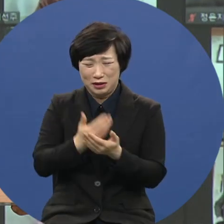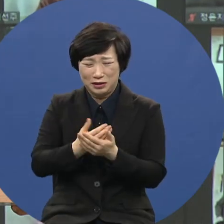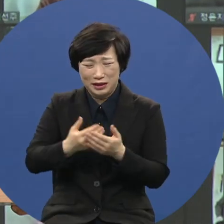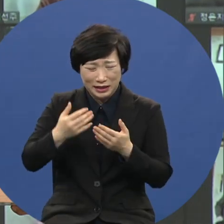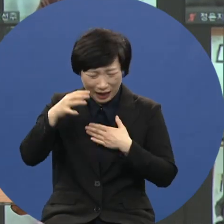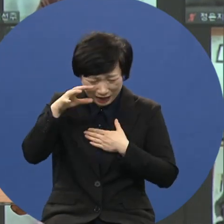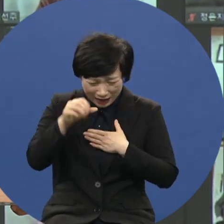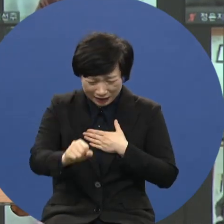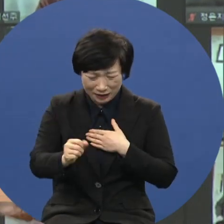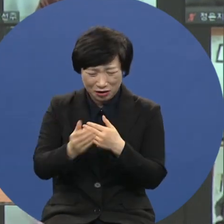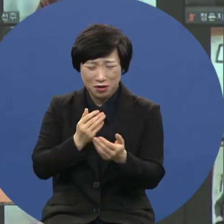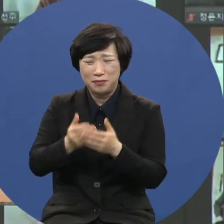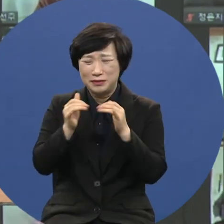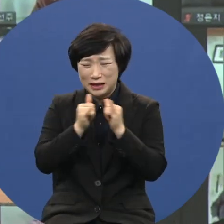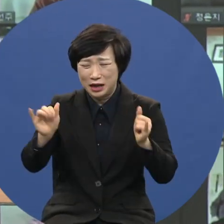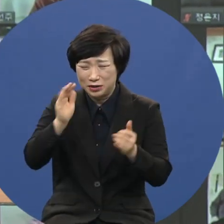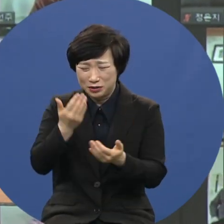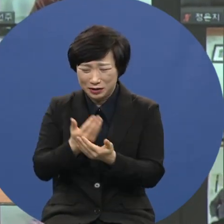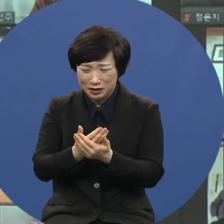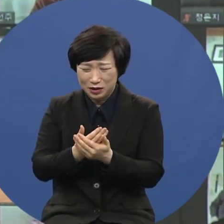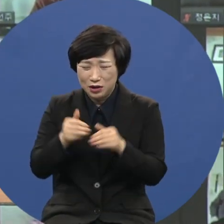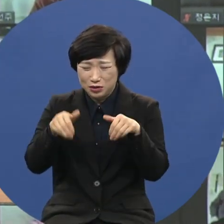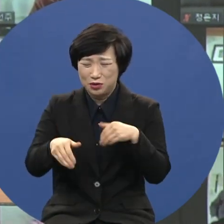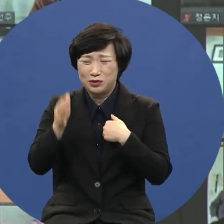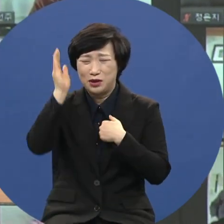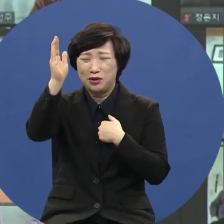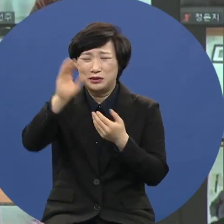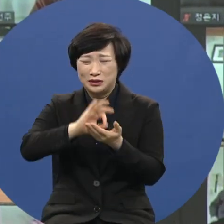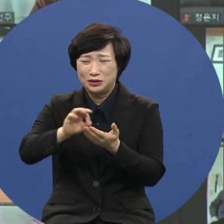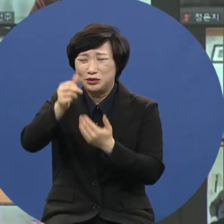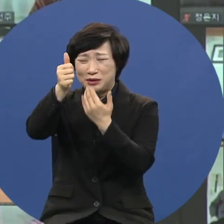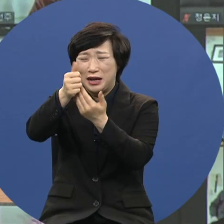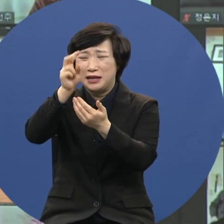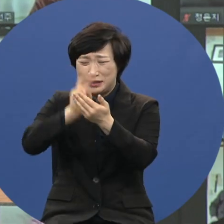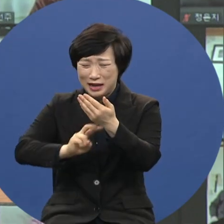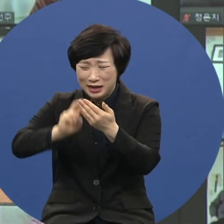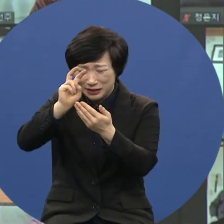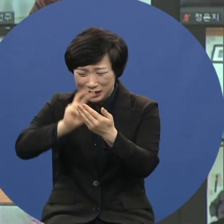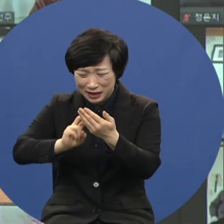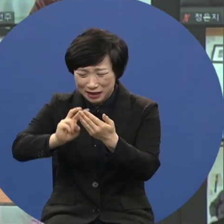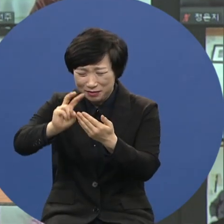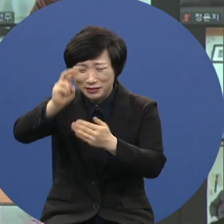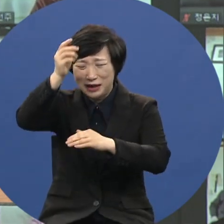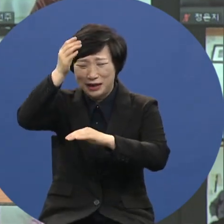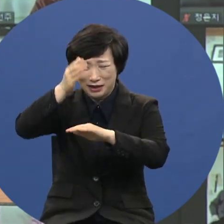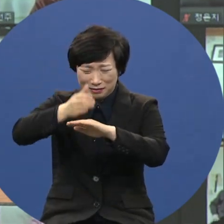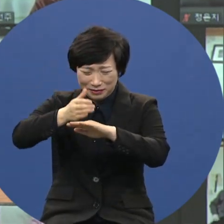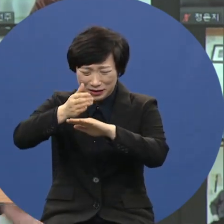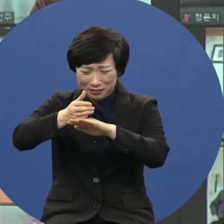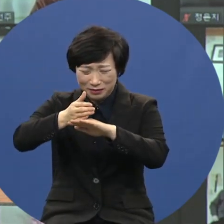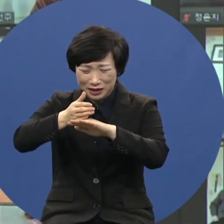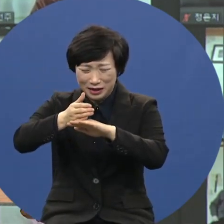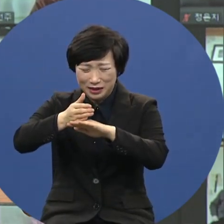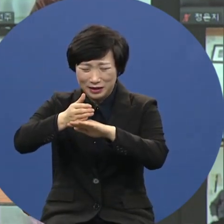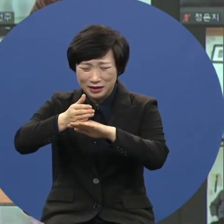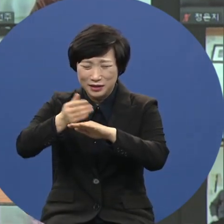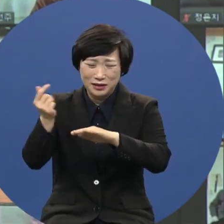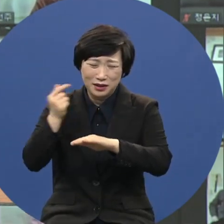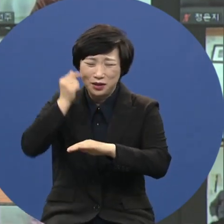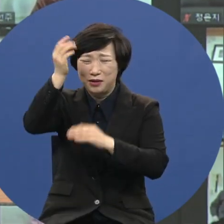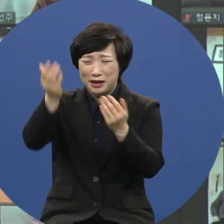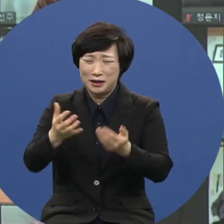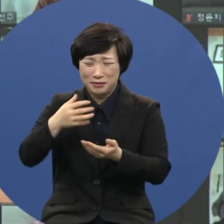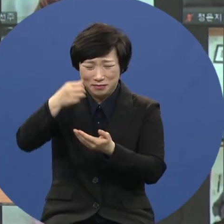되게 하옵소서. 종을 사용해 주신 주님을 찬양합니다. 감사합니다.